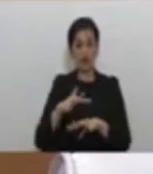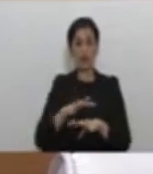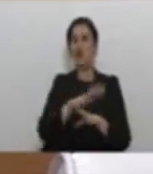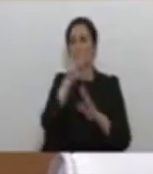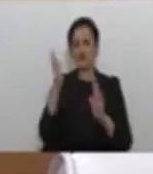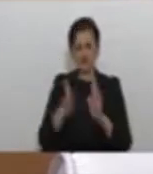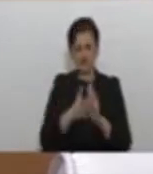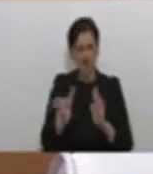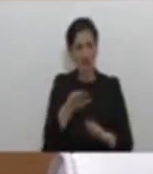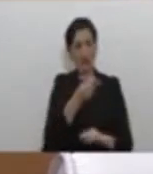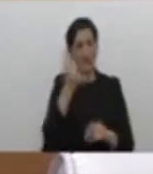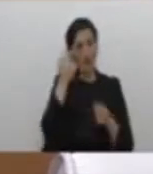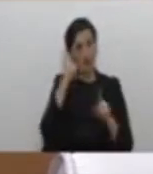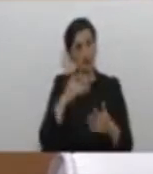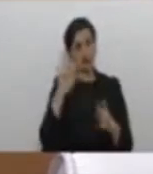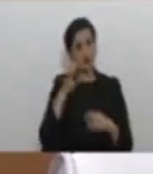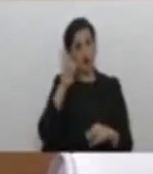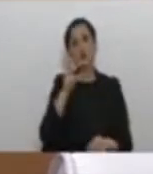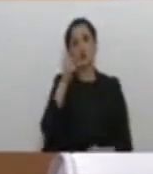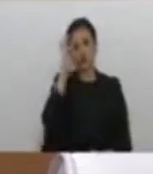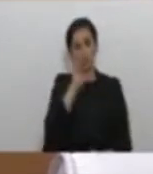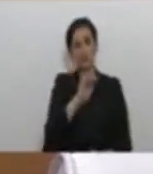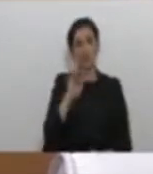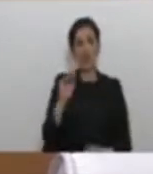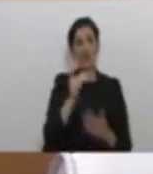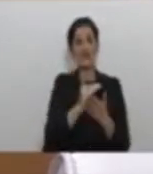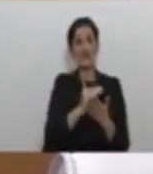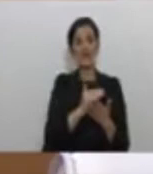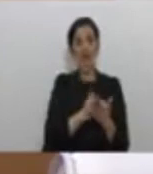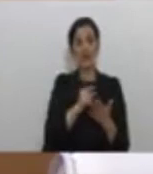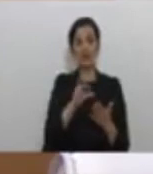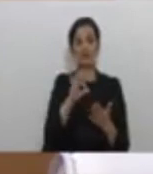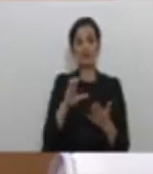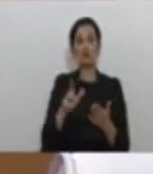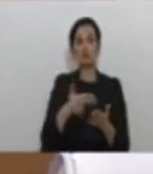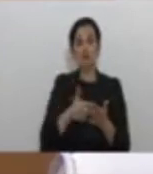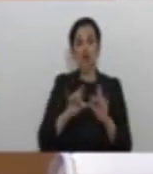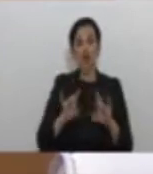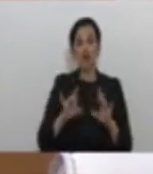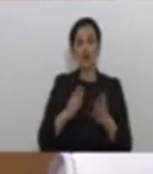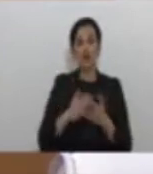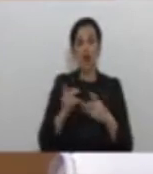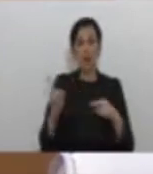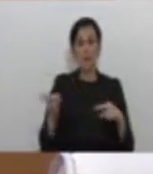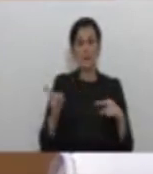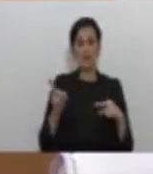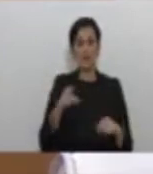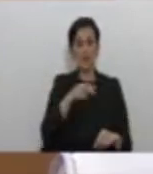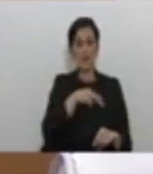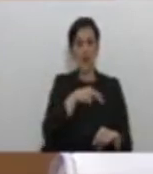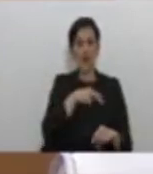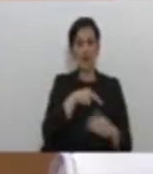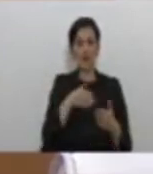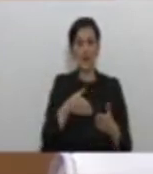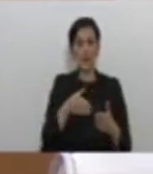ძალიან კარგად იცის, ან თუ არ იცის, შეგახსენებთ, რომ რეგლამენტის თანახმად სუსის ანგარიში შემოსულია აპრილში პარლამენტში